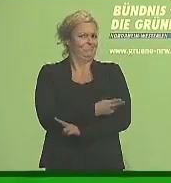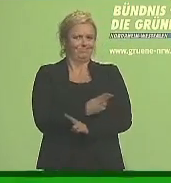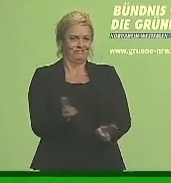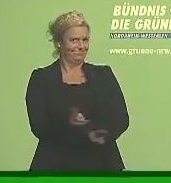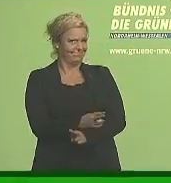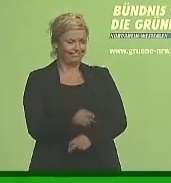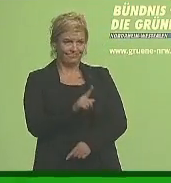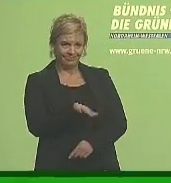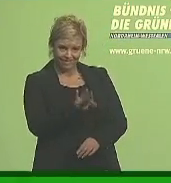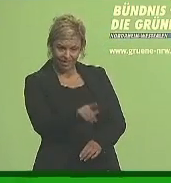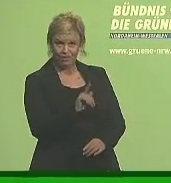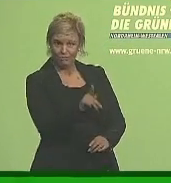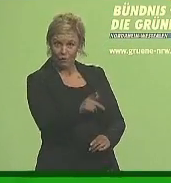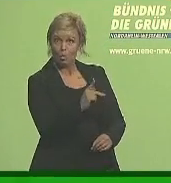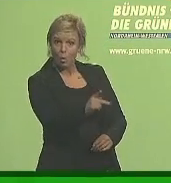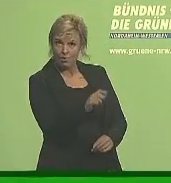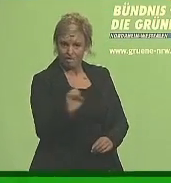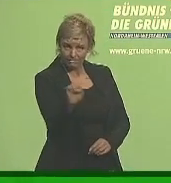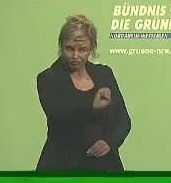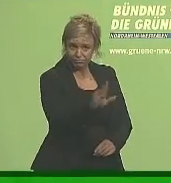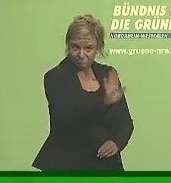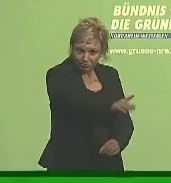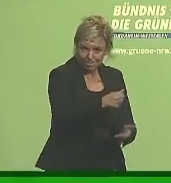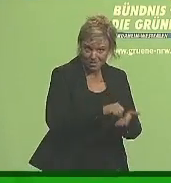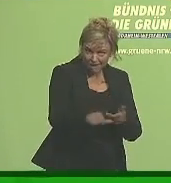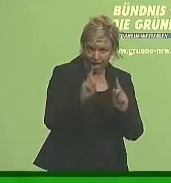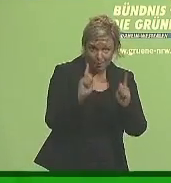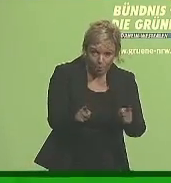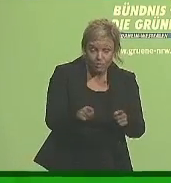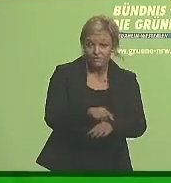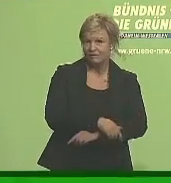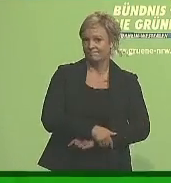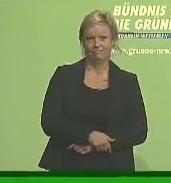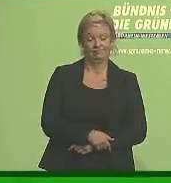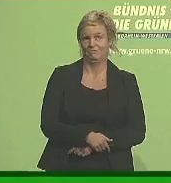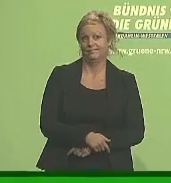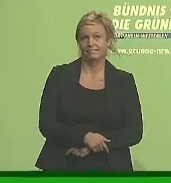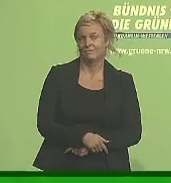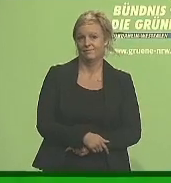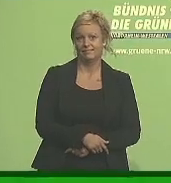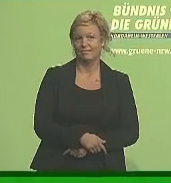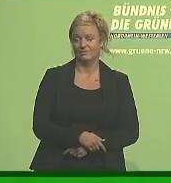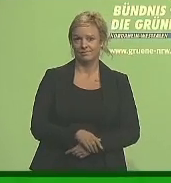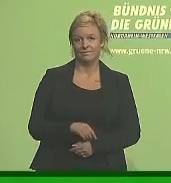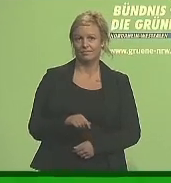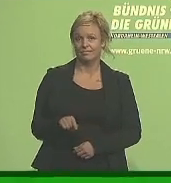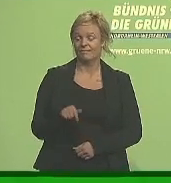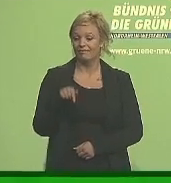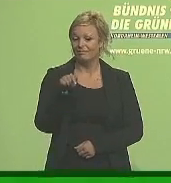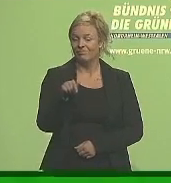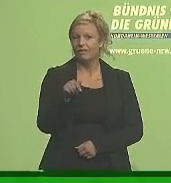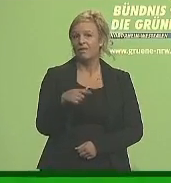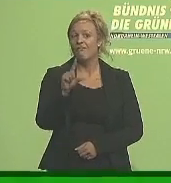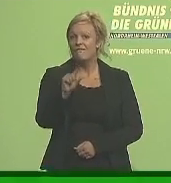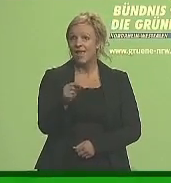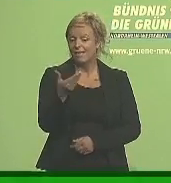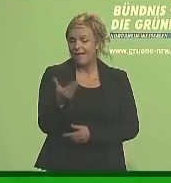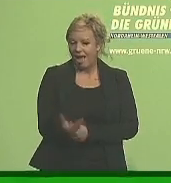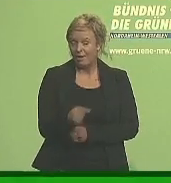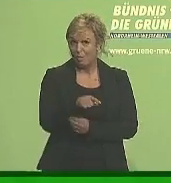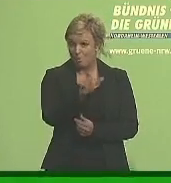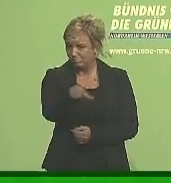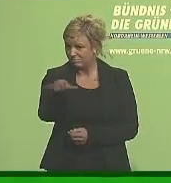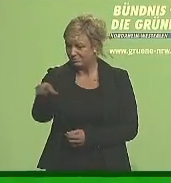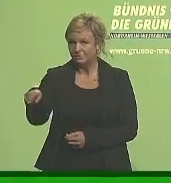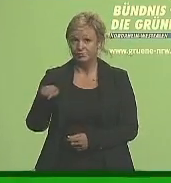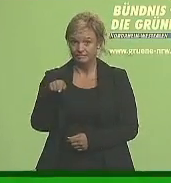auf die Kunden abgewälzt wird. Und das darf vor allen Dingen nicht die belasten, die mit wenig Einkommen auskommen müssen. Ich